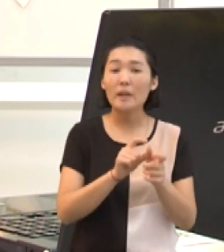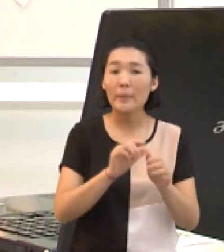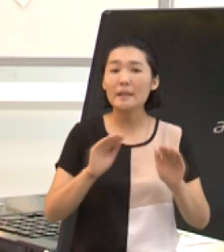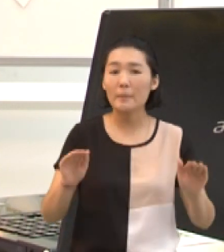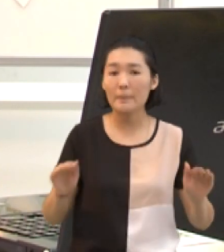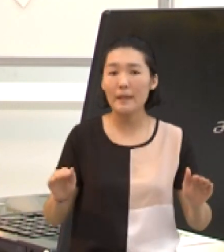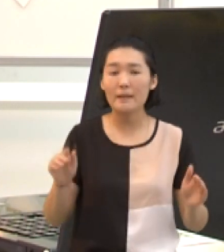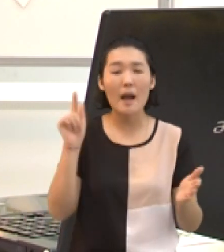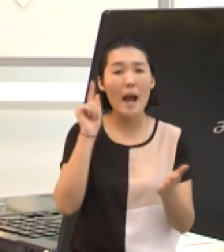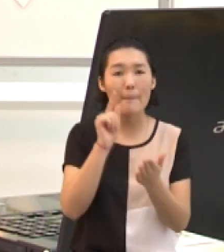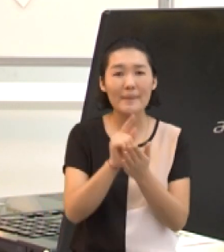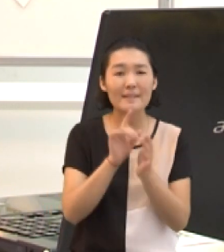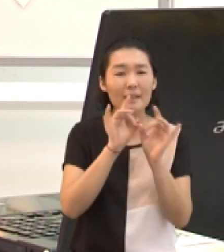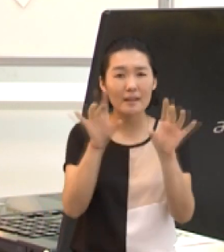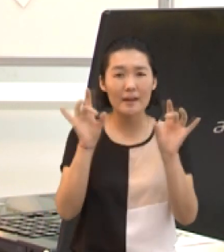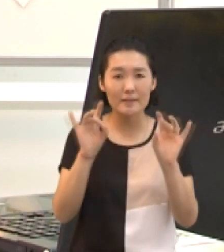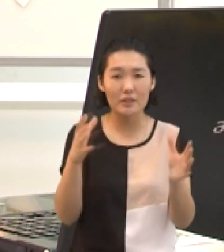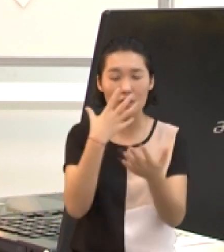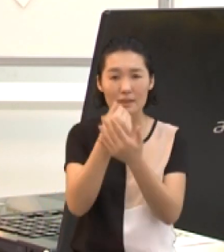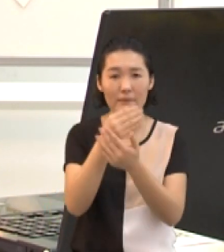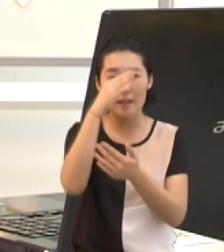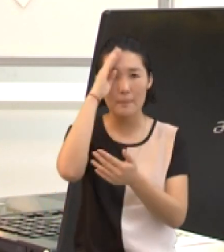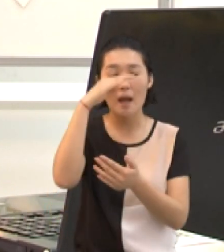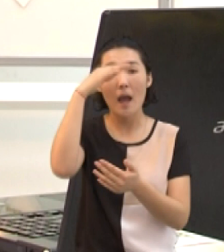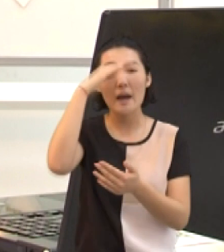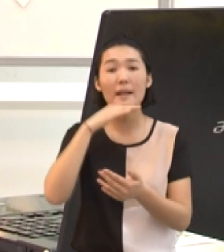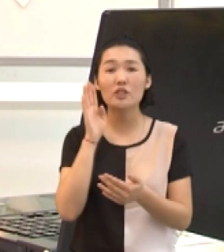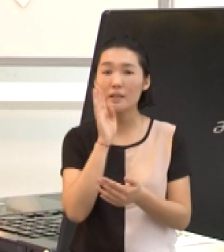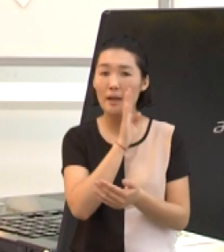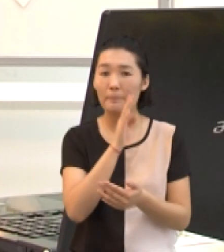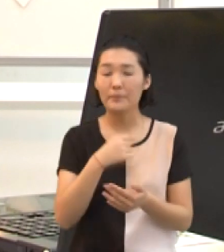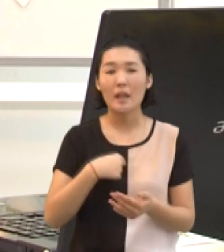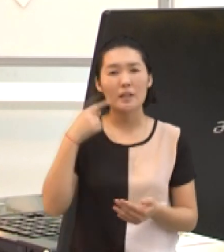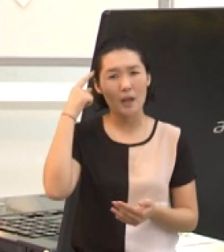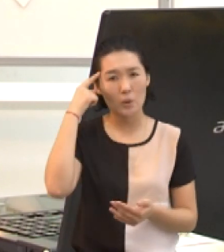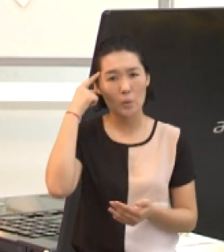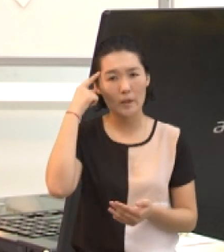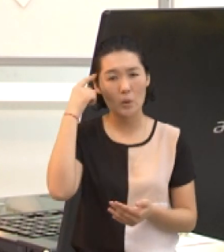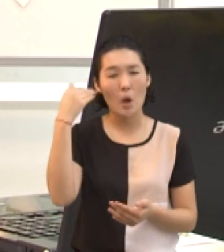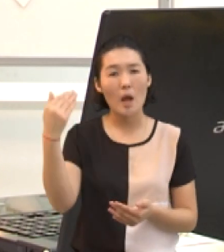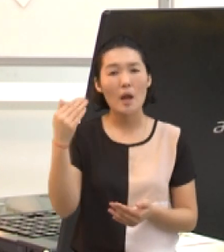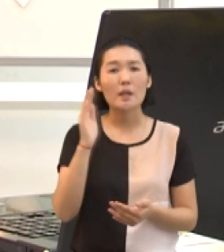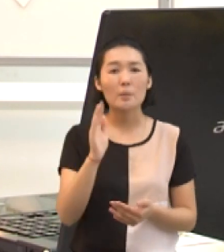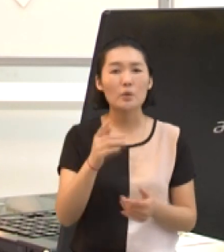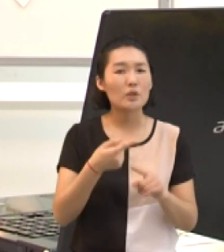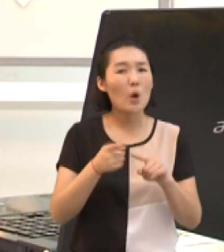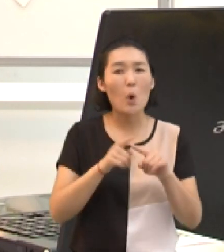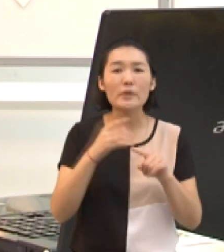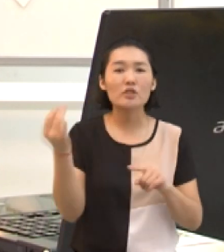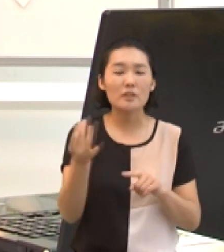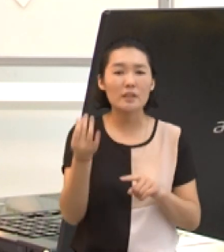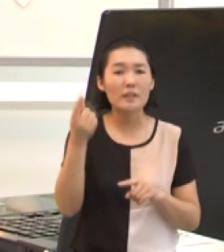ребята, обязательно расскажите своим родителям. Я думаю, им будет очень